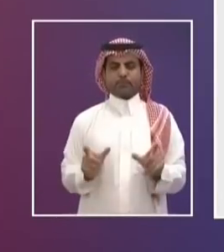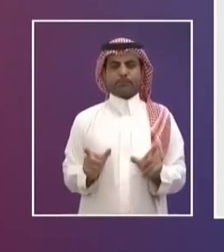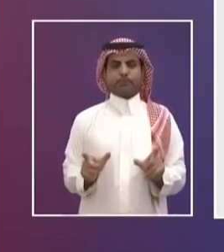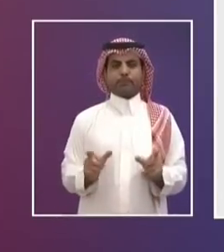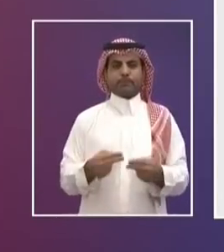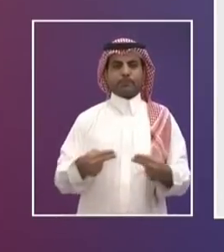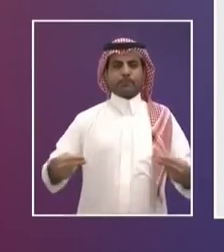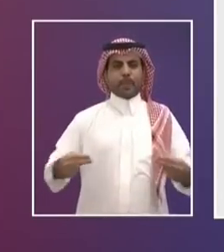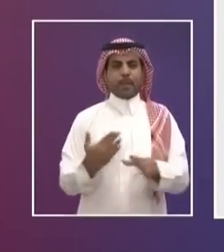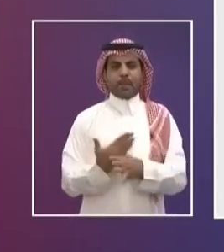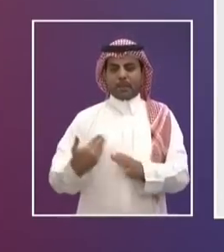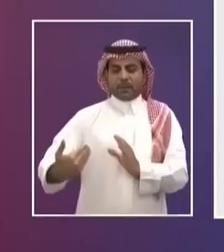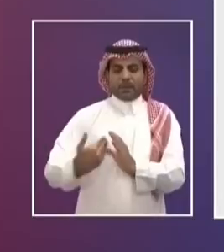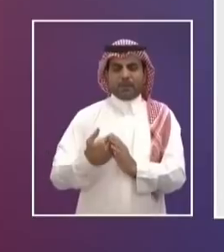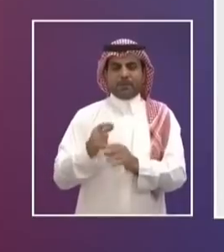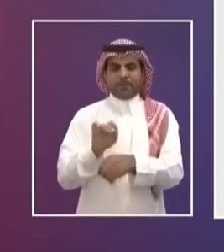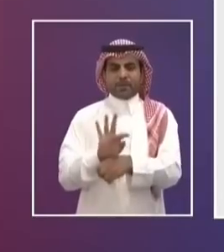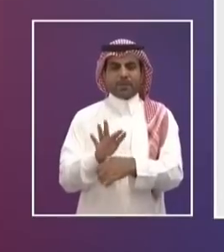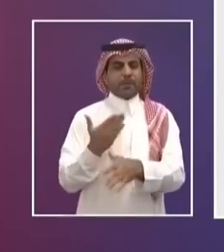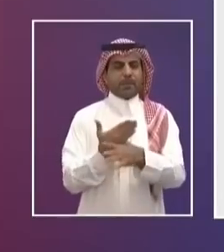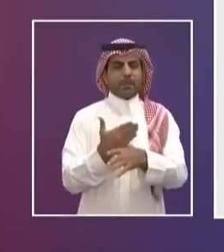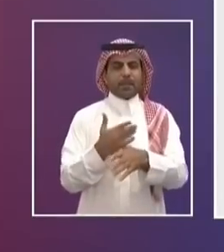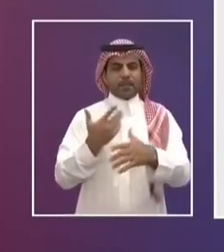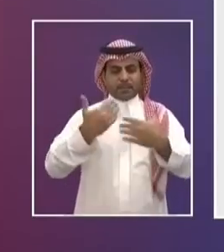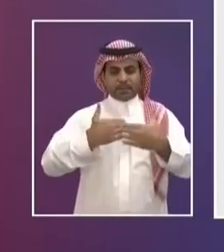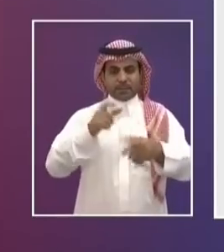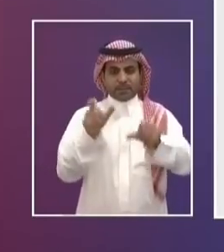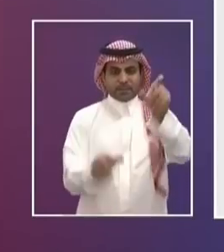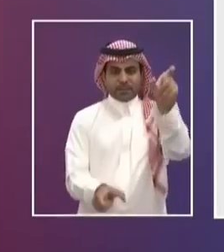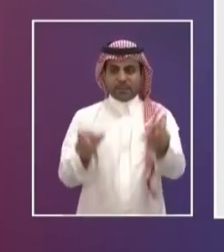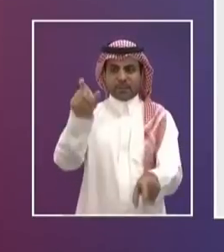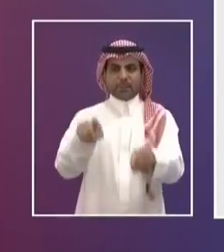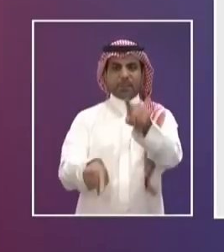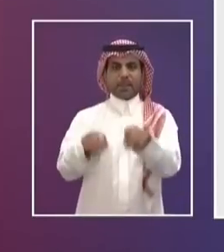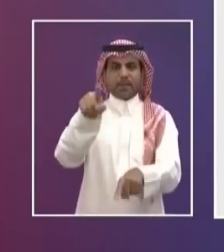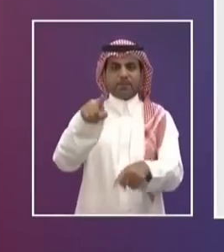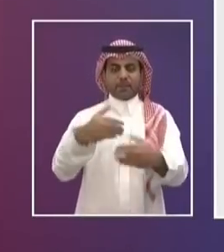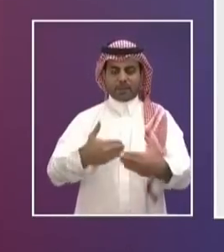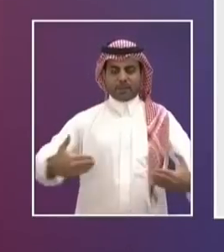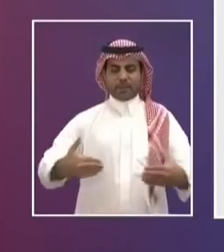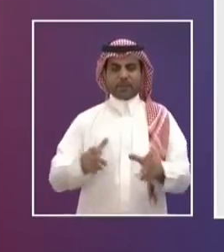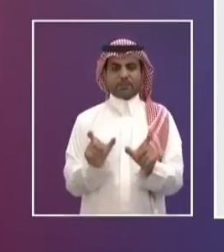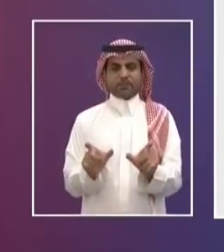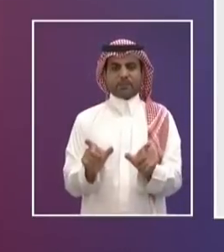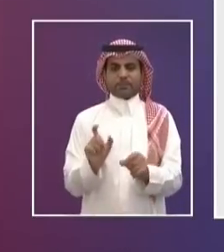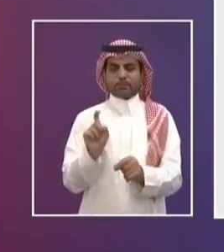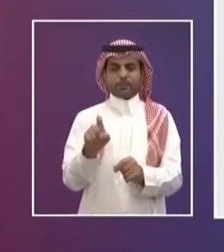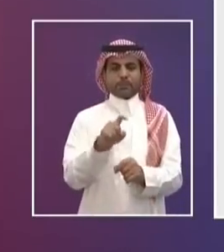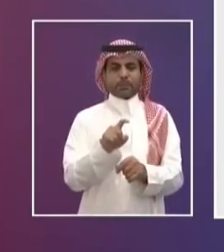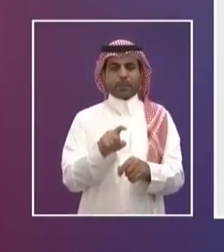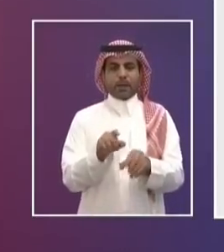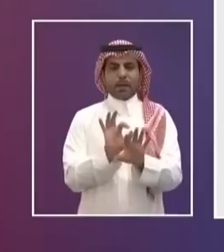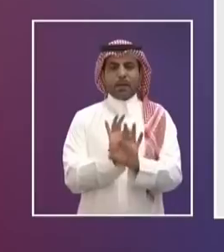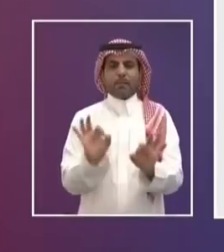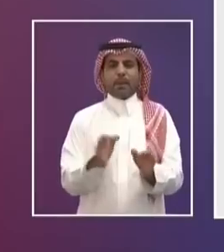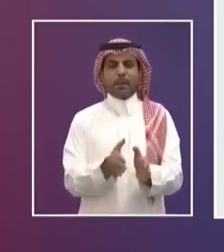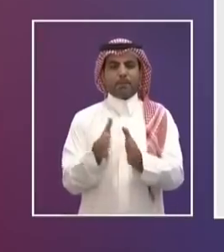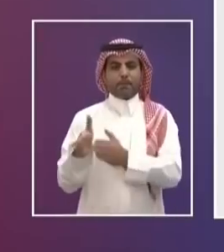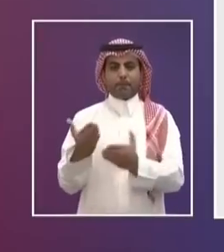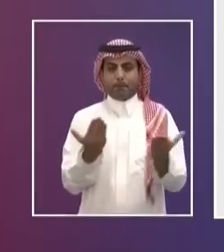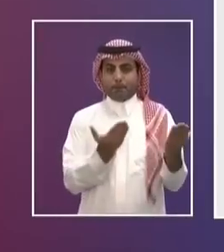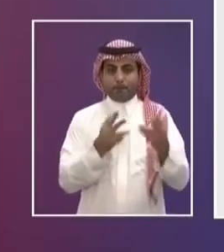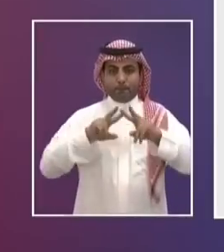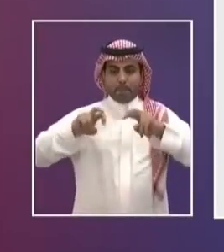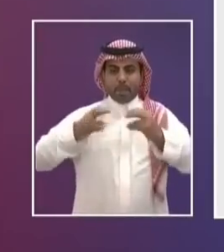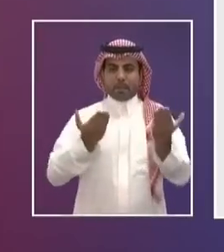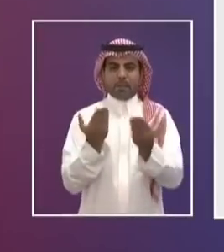أخرى مختلفة للجسم لمقاومة الميكروبات عندما تعود إليه، فهذه جزء منها وليست كل الأجزاء. لذلك البحث لا يزال